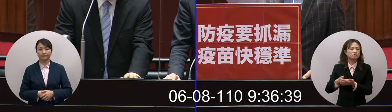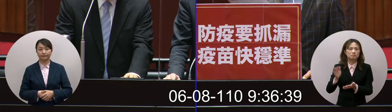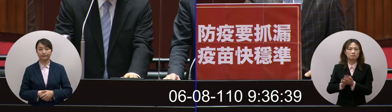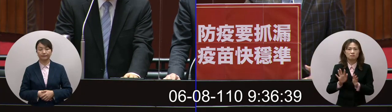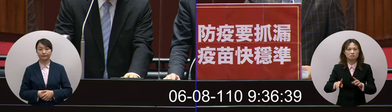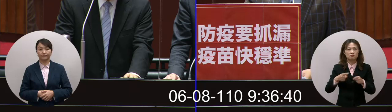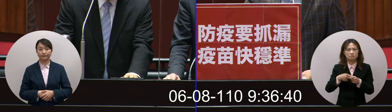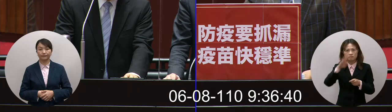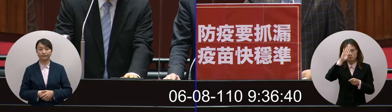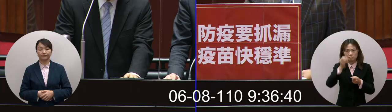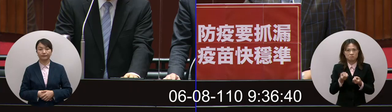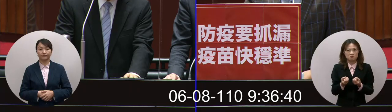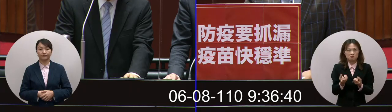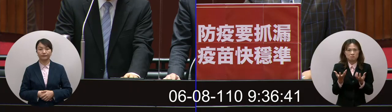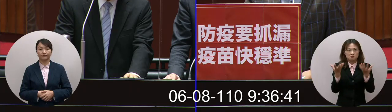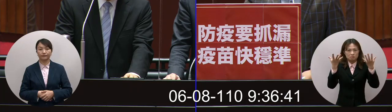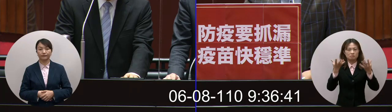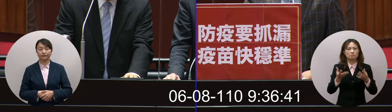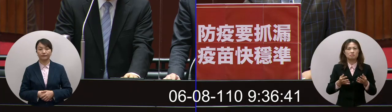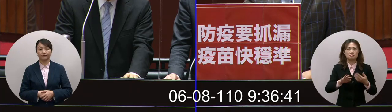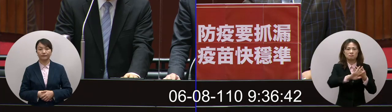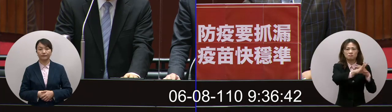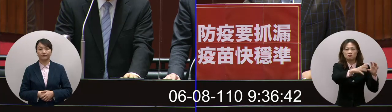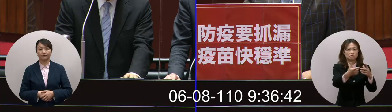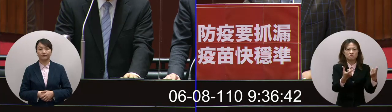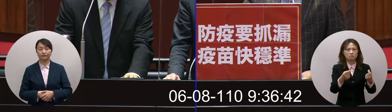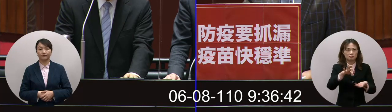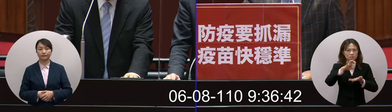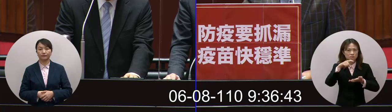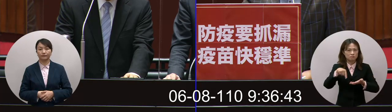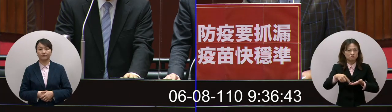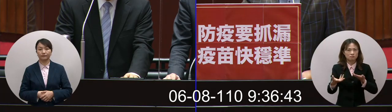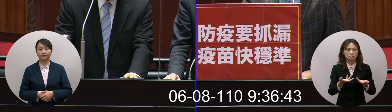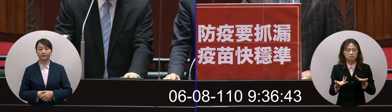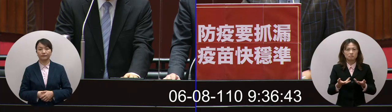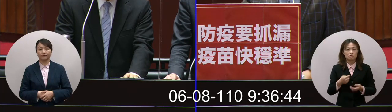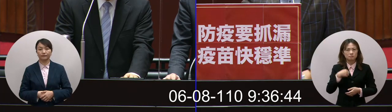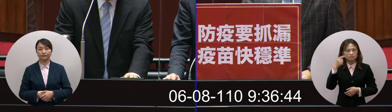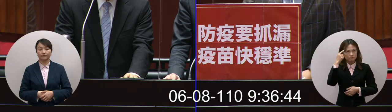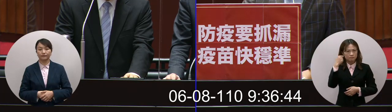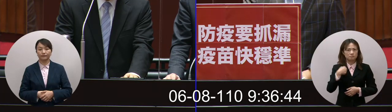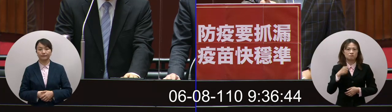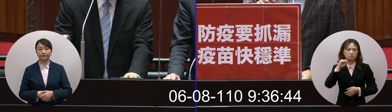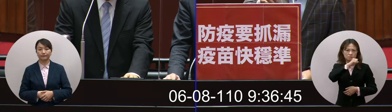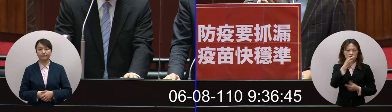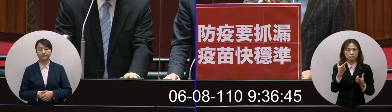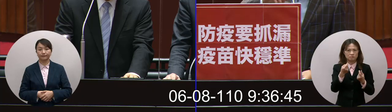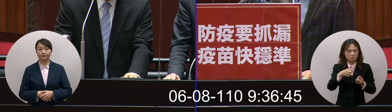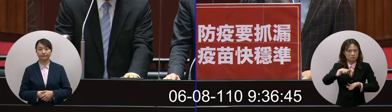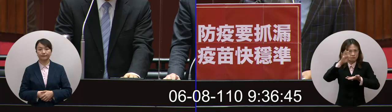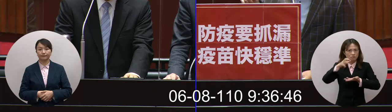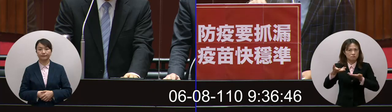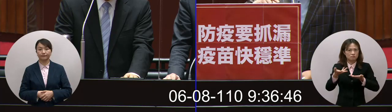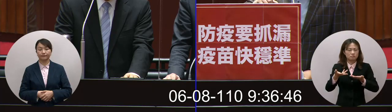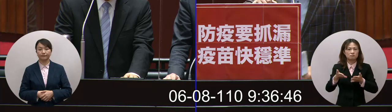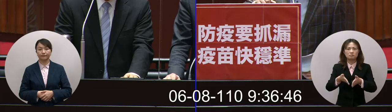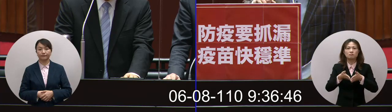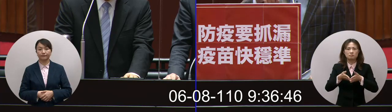啊，大家国家嘛开始咧讲这件代志，我想。上大的困难，咱嘛是要表达咱的立场。第二部分疫苗，因为